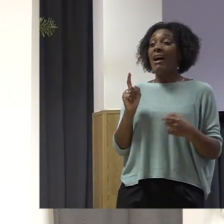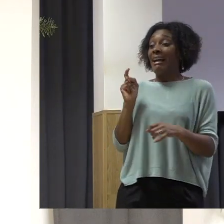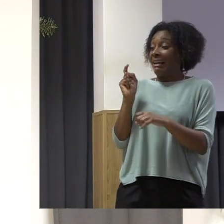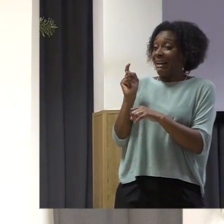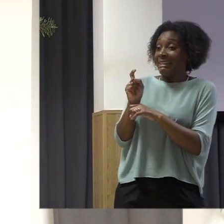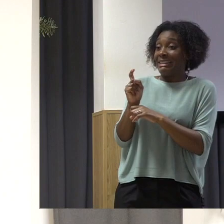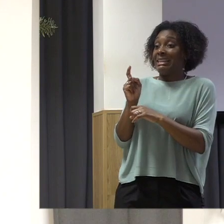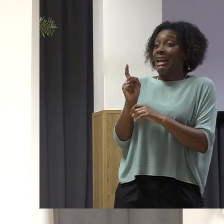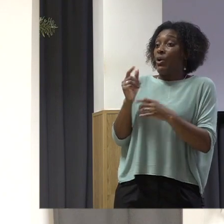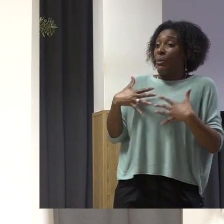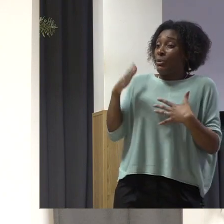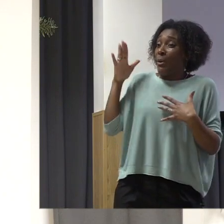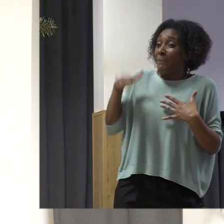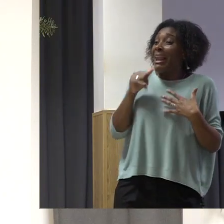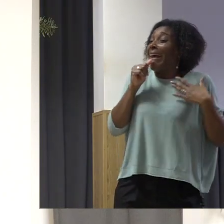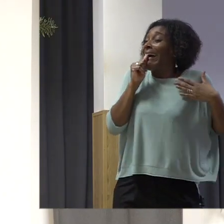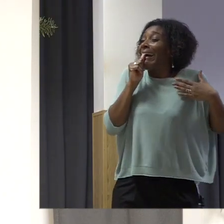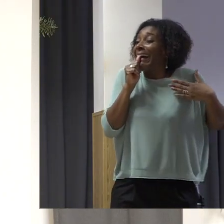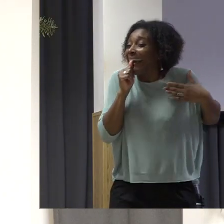devant Dieu au jour de son avènement.